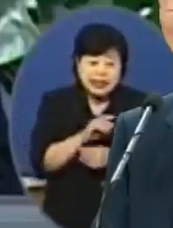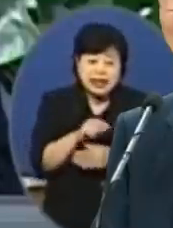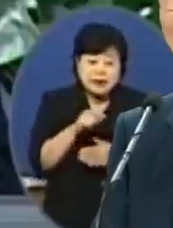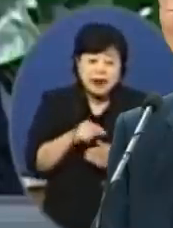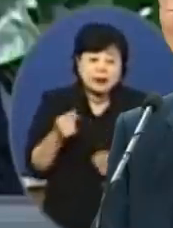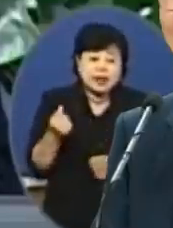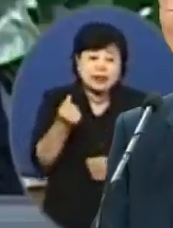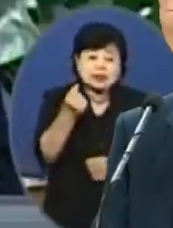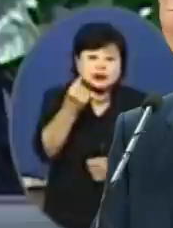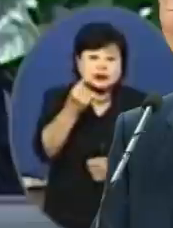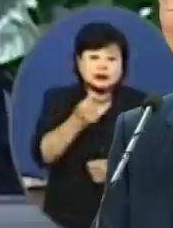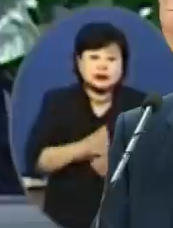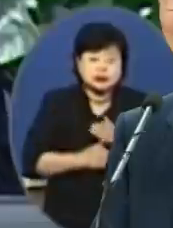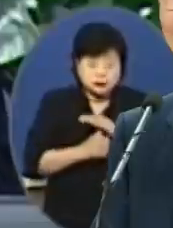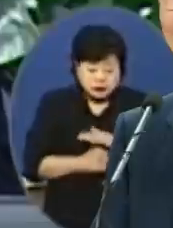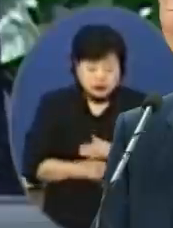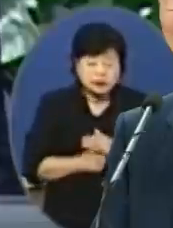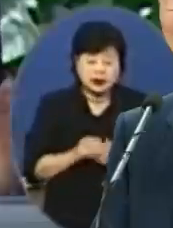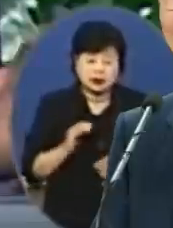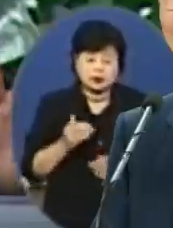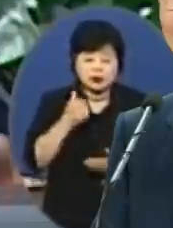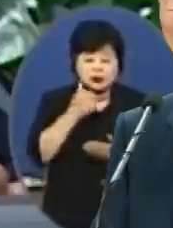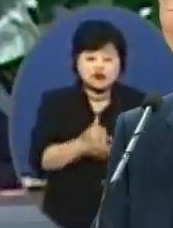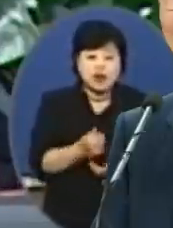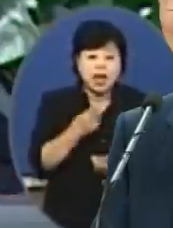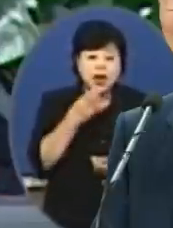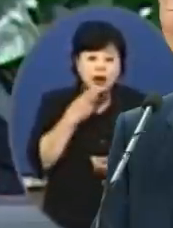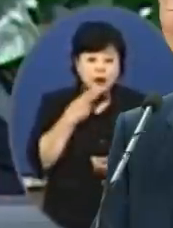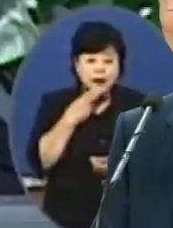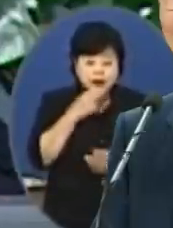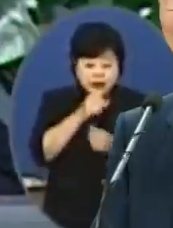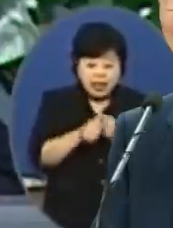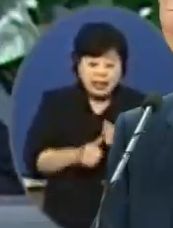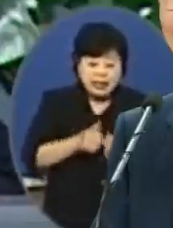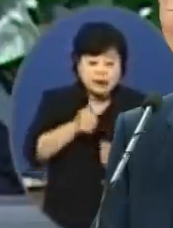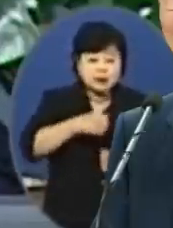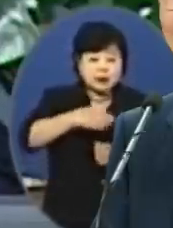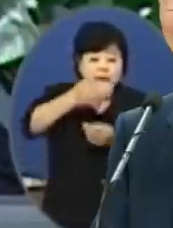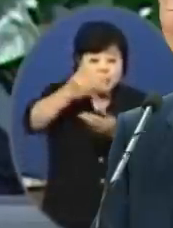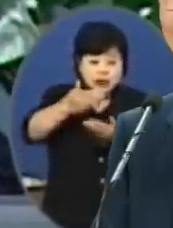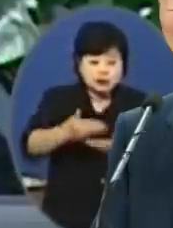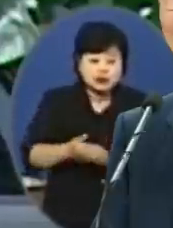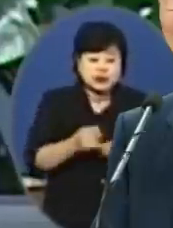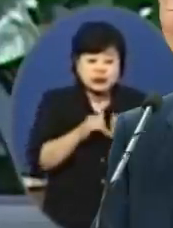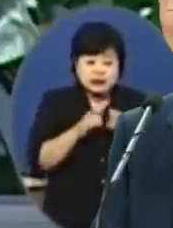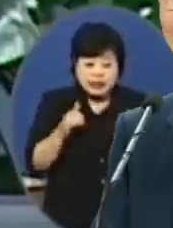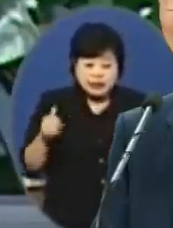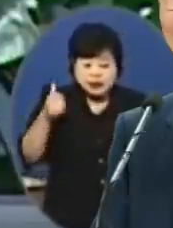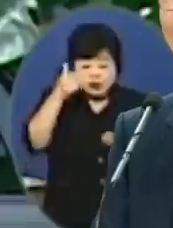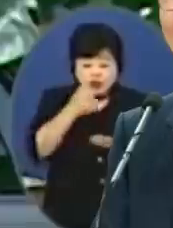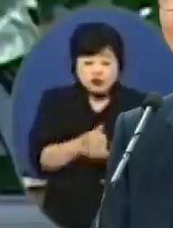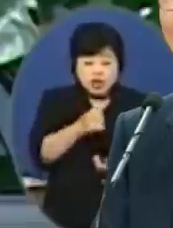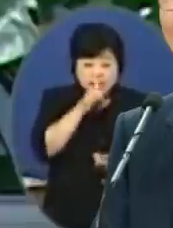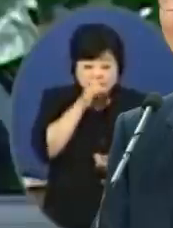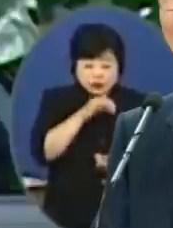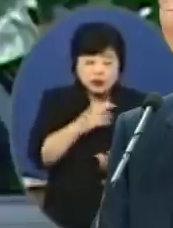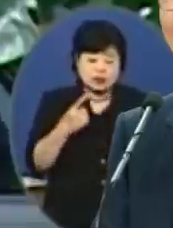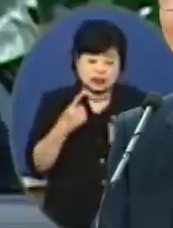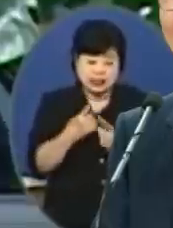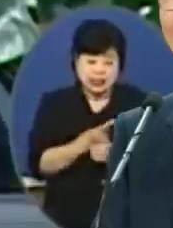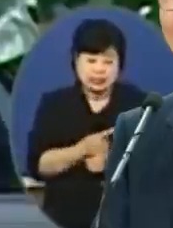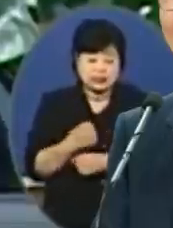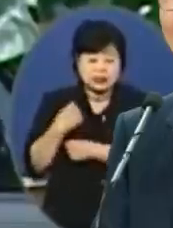마음을 가지고서 견뎌내신 것입니다. 죄 없는 하나님이 보내신 인생이 죄 있는 우리들을 대신